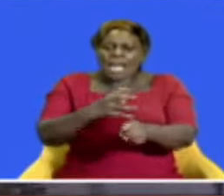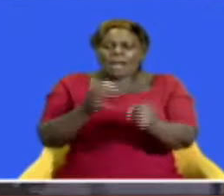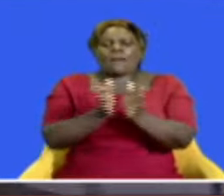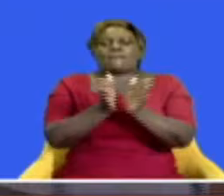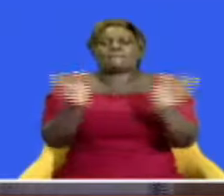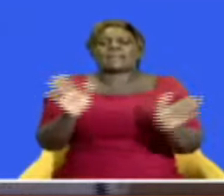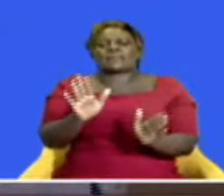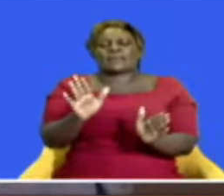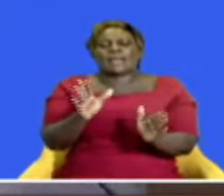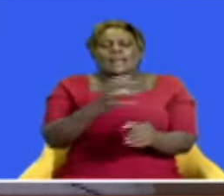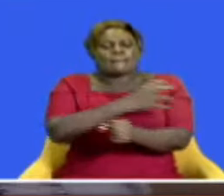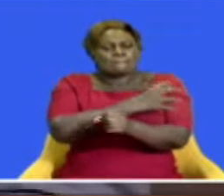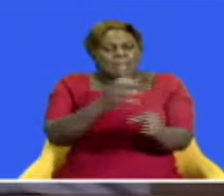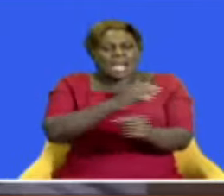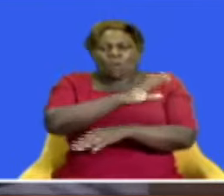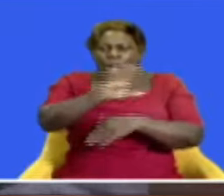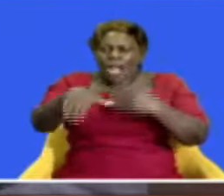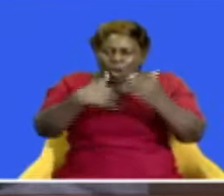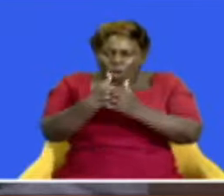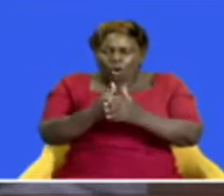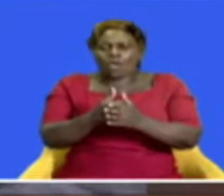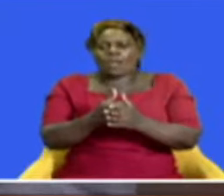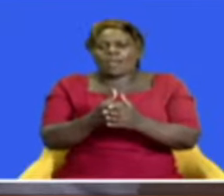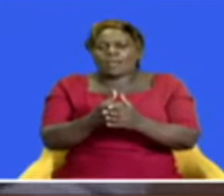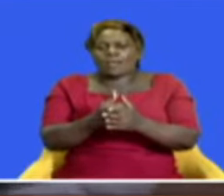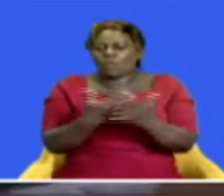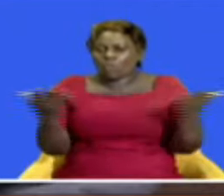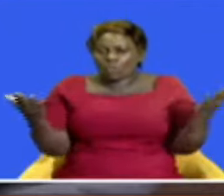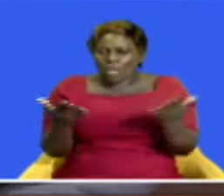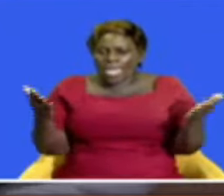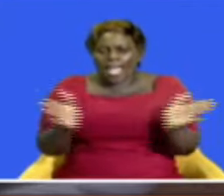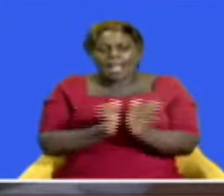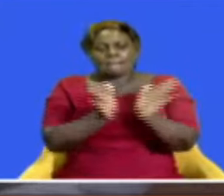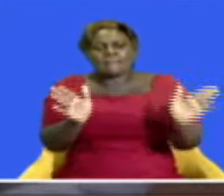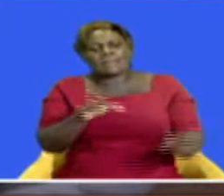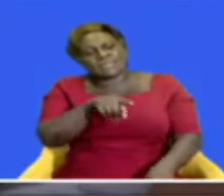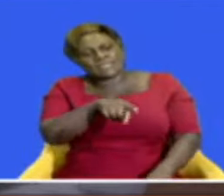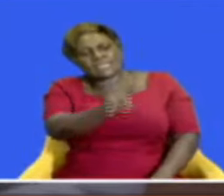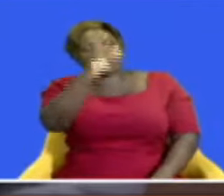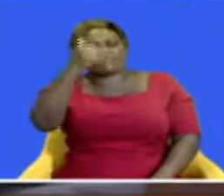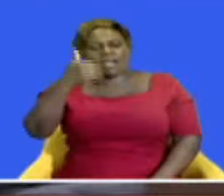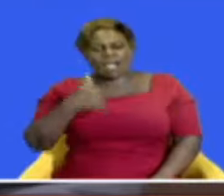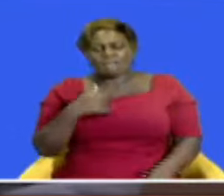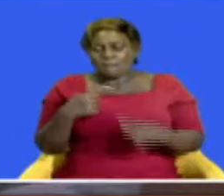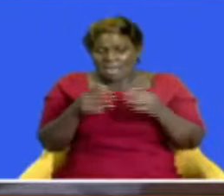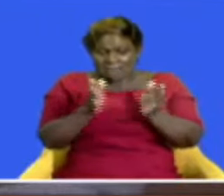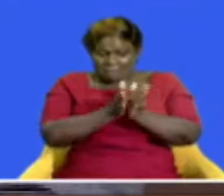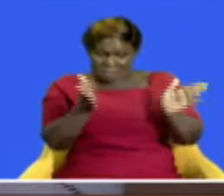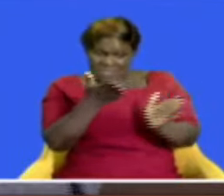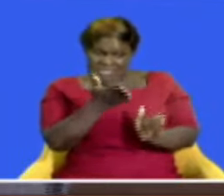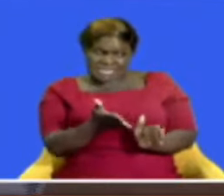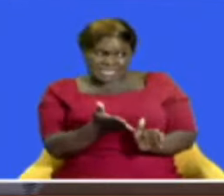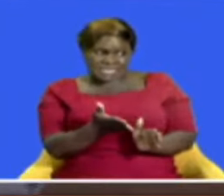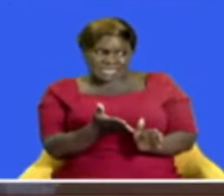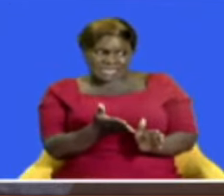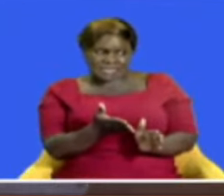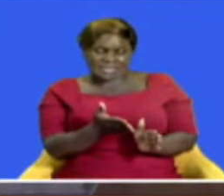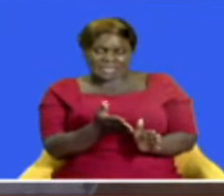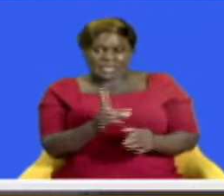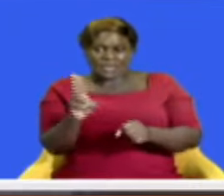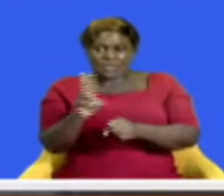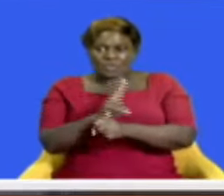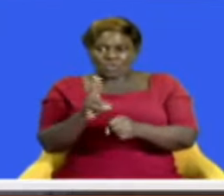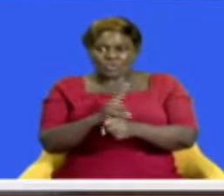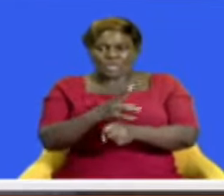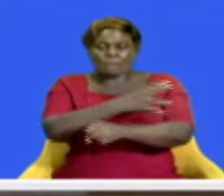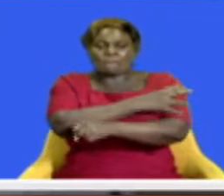Yani nguvu za hali ya juu sana ziko na wananchi. Lakini sasa wananchi wanaweza kutumia